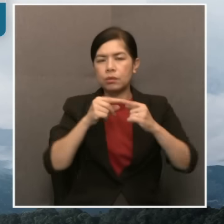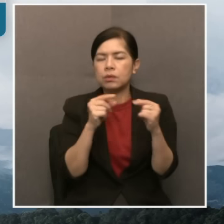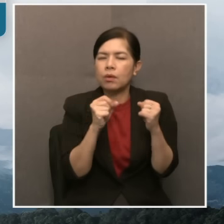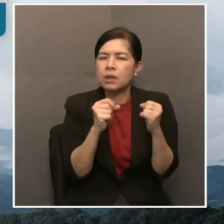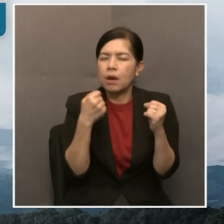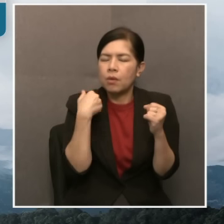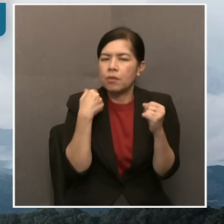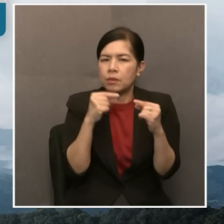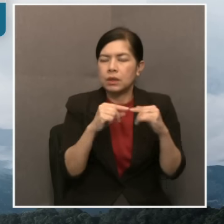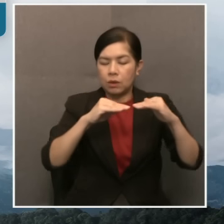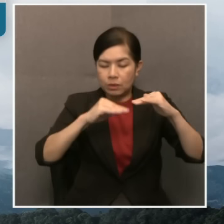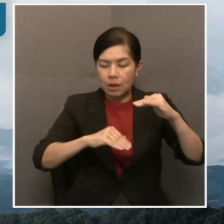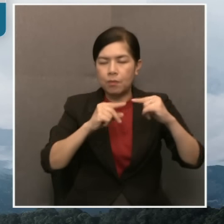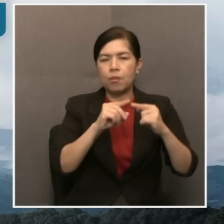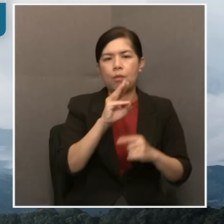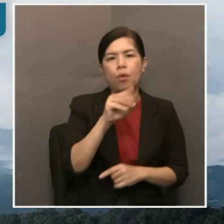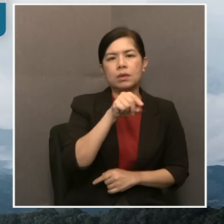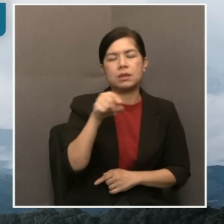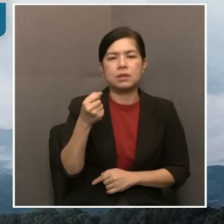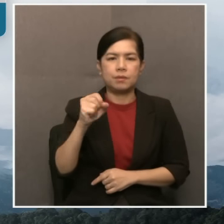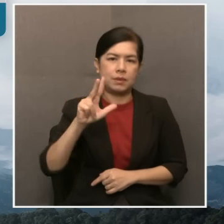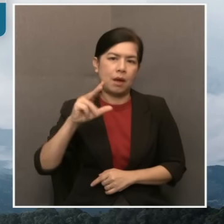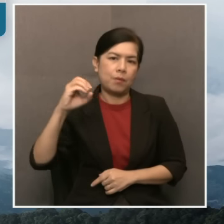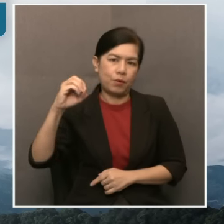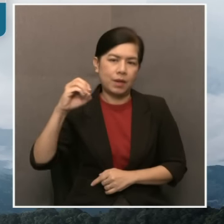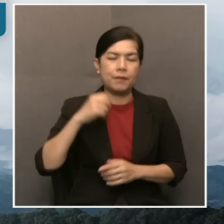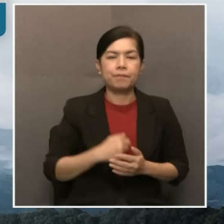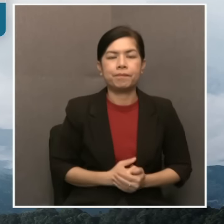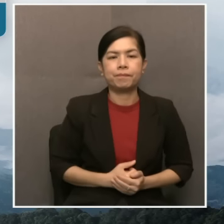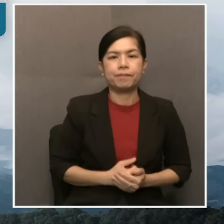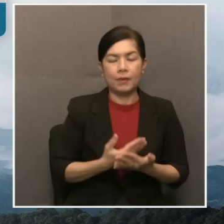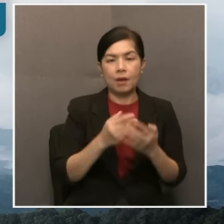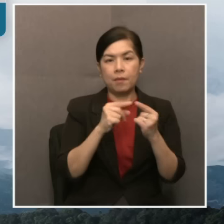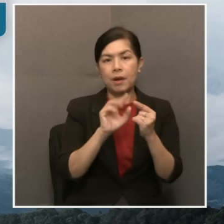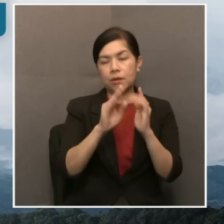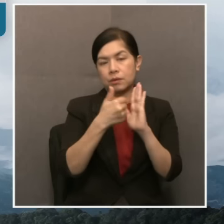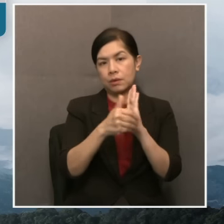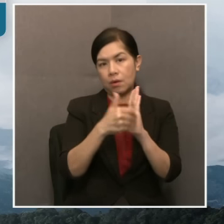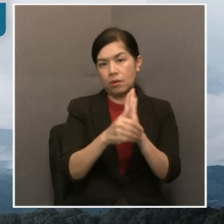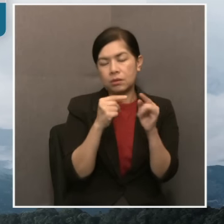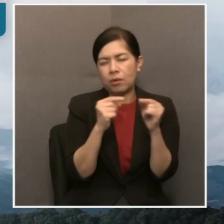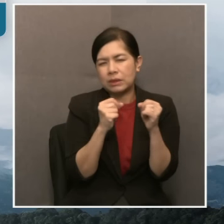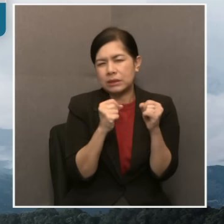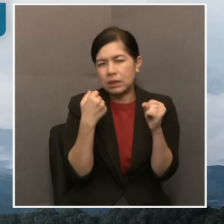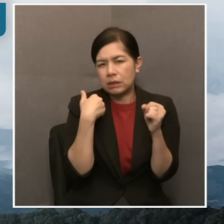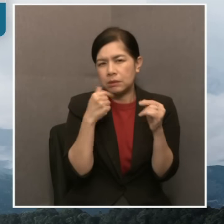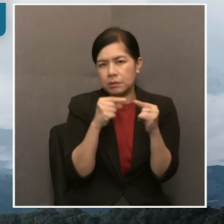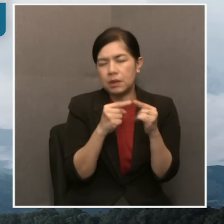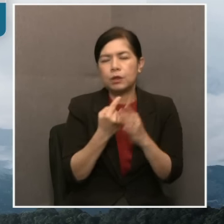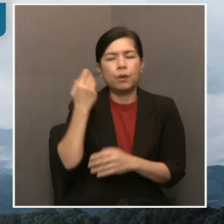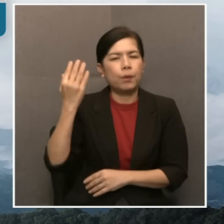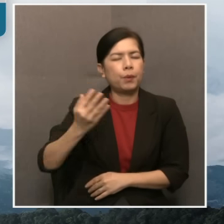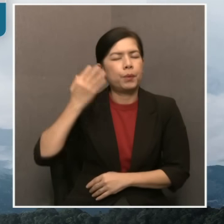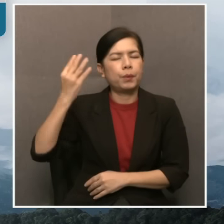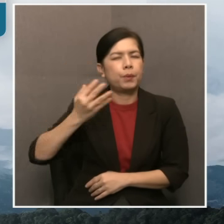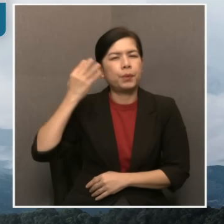อุณหภูมิต่ำสุด 6-13 องศาเซลเซียสภาคตะวันออกเฉียงเหนืออากาศเย็นถึงหนาวมีลมแรงเช่นเดียว